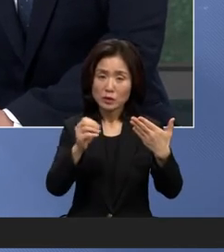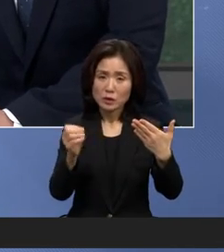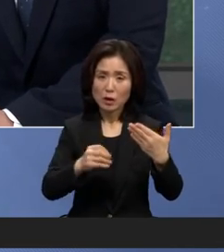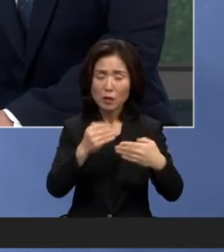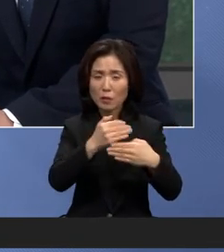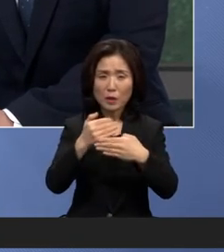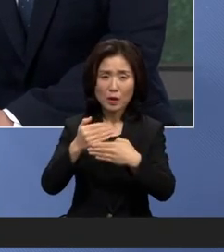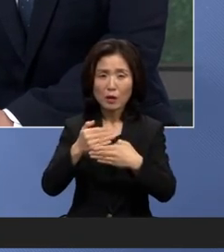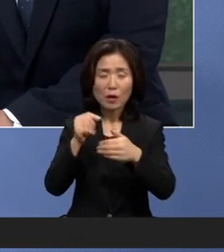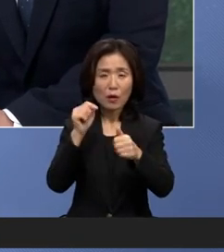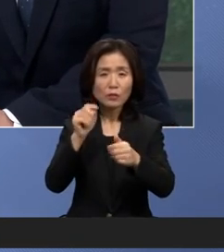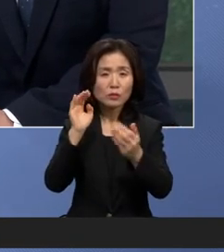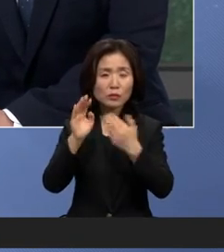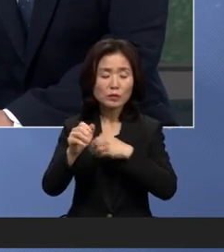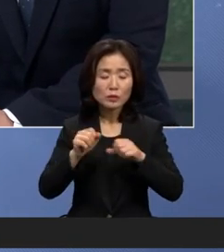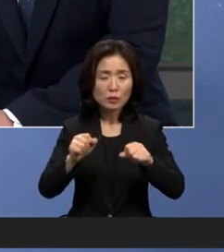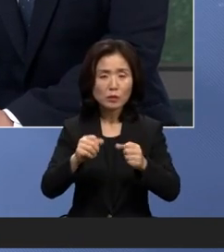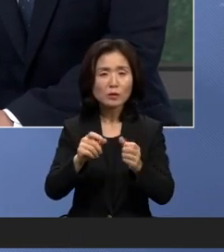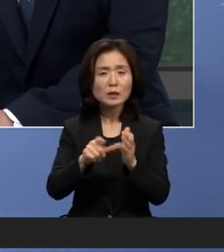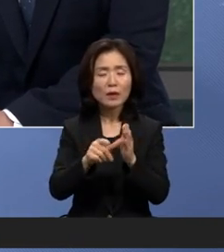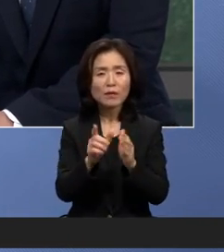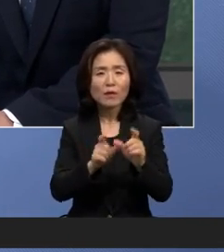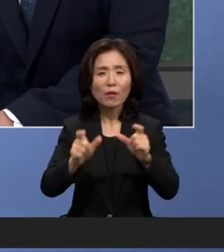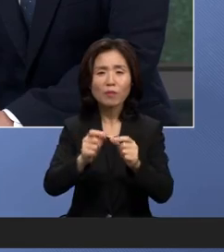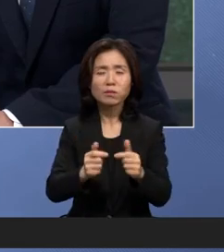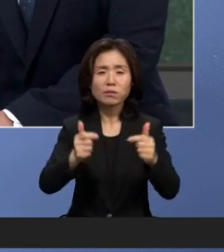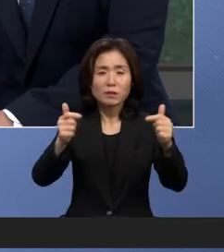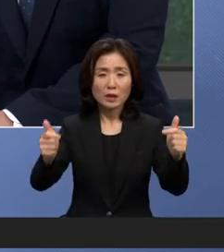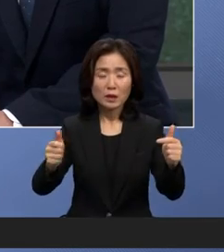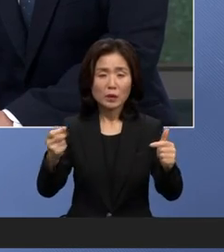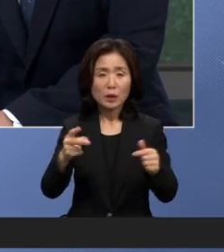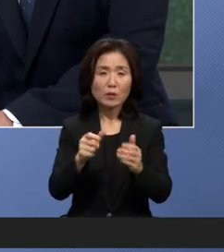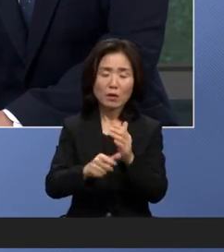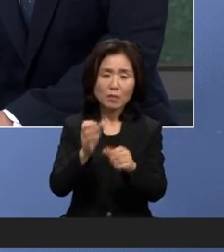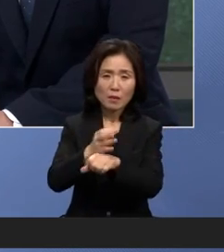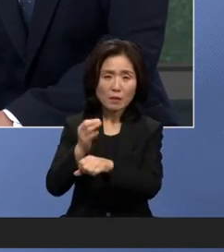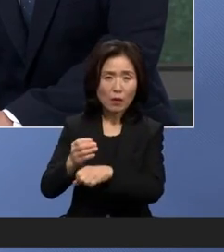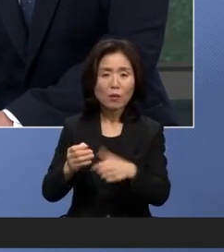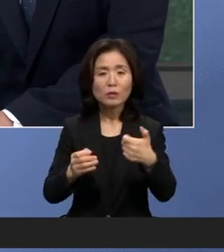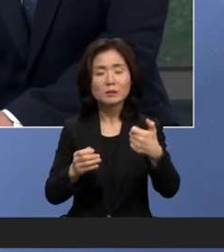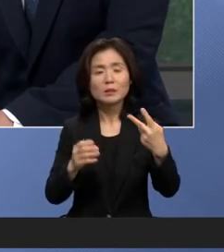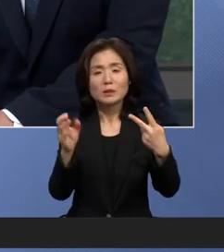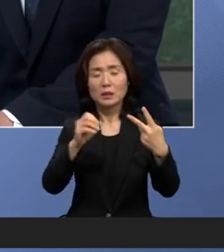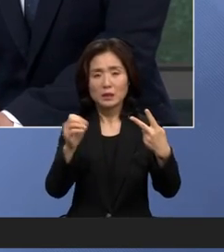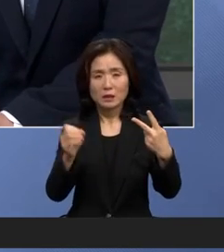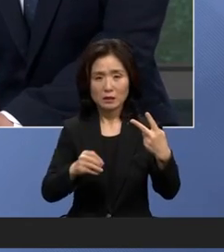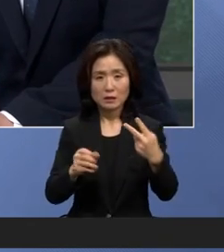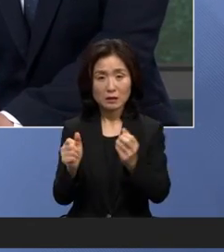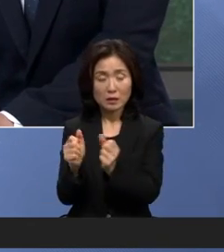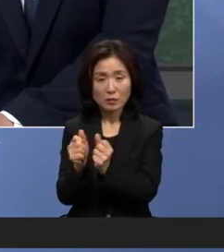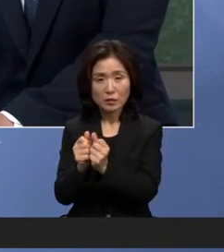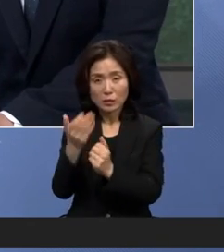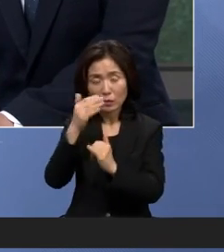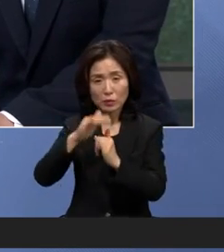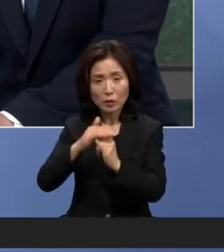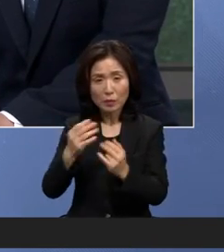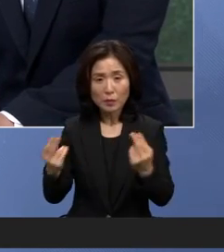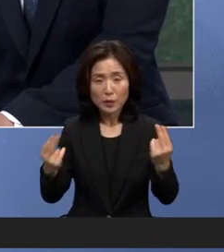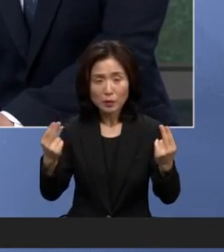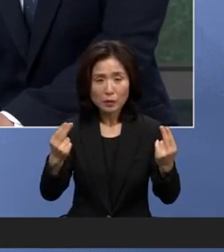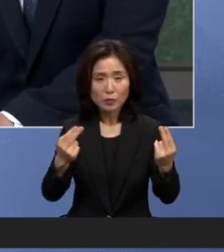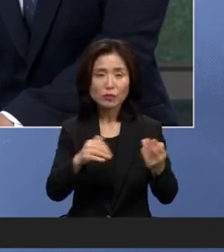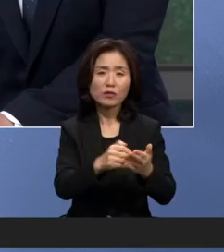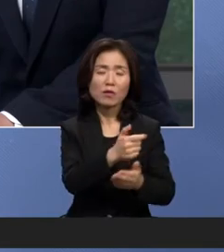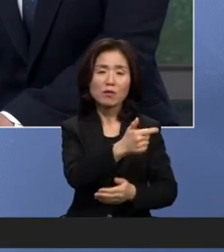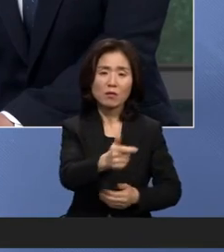세령이 후 청소하는 시간이 증가했다 고 했고 쇼핑 의 경우엔 52% 비율로 나타나서 모두 남성 청소년 보다 응답 비율이 높았는데